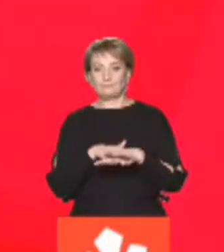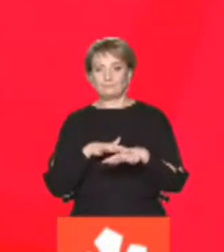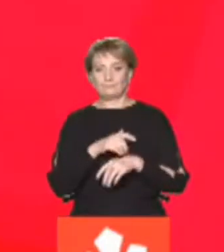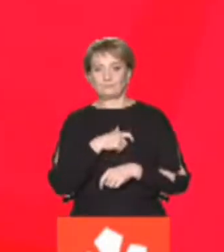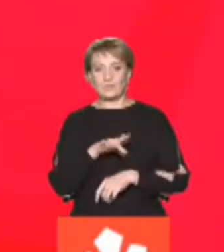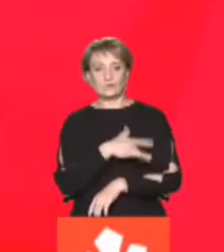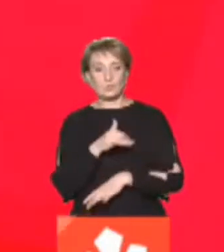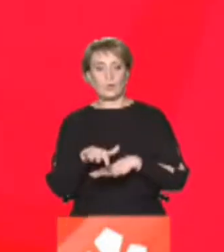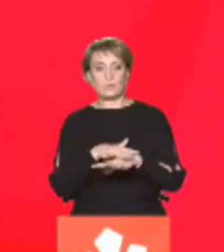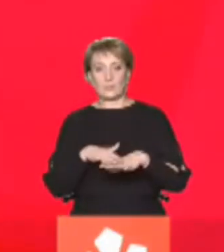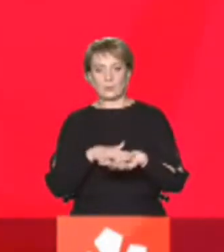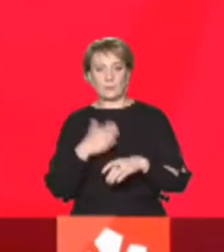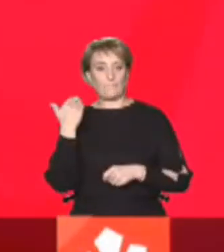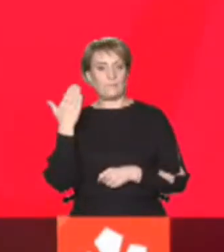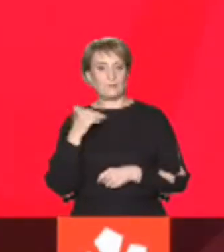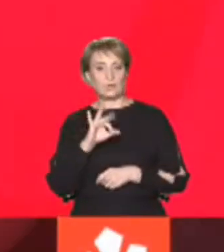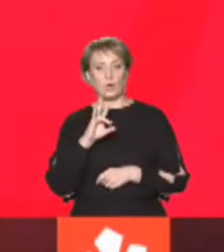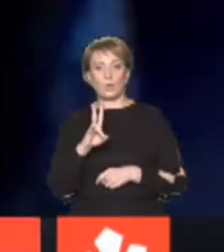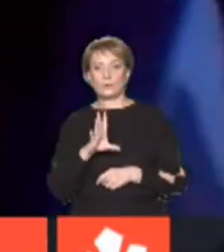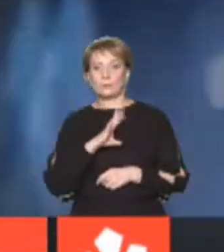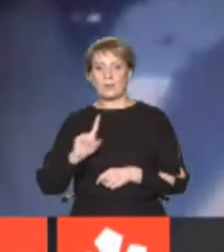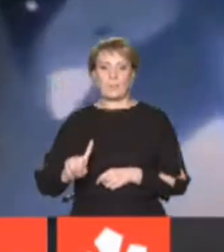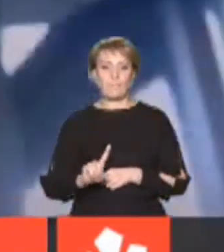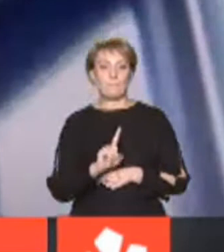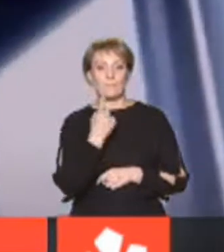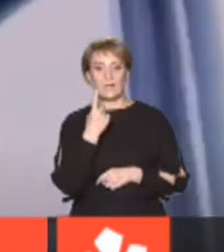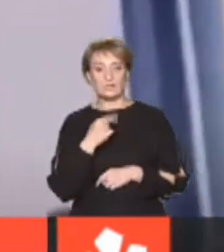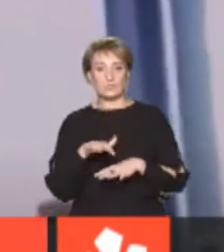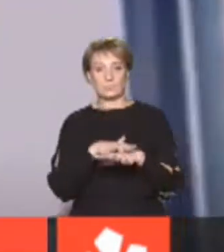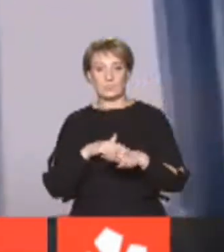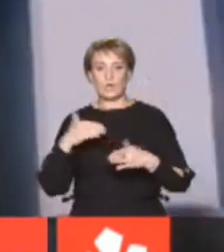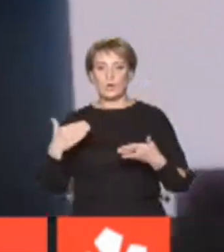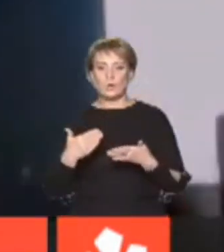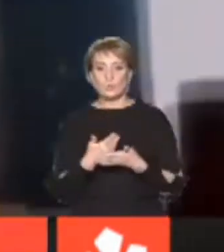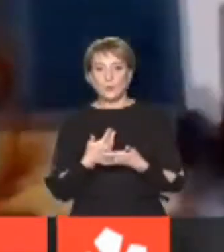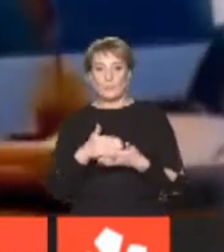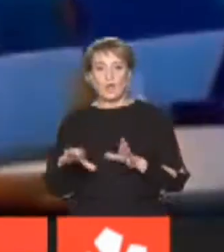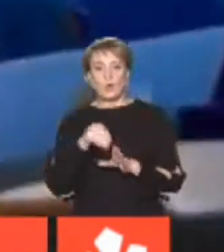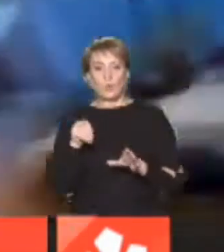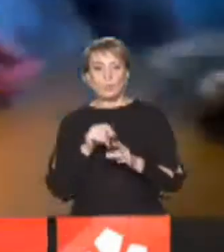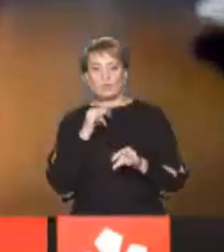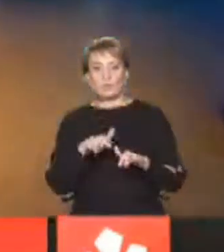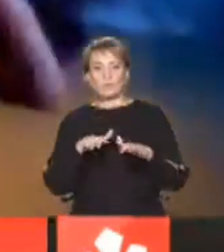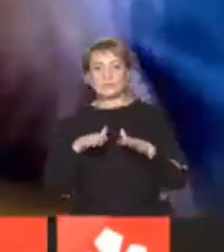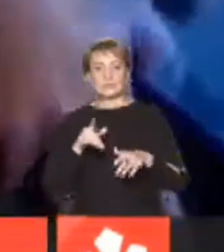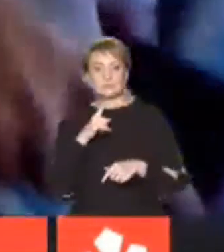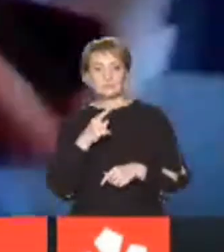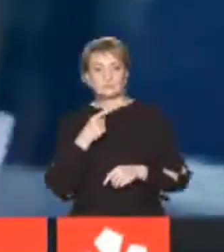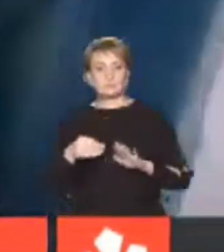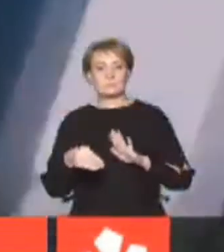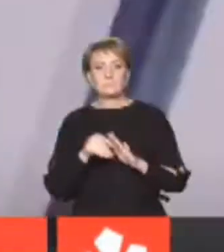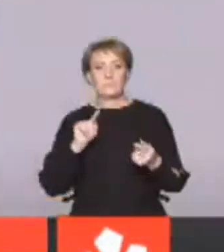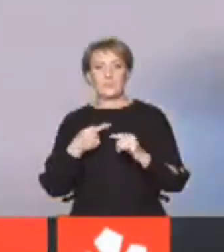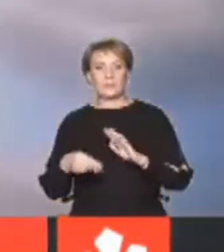партії «Слуга народу» в минулому. Він став першим нардепом в новообраному парламенті, якого детективи Національного антикорупційного